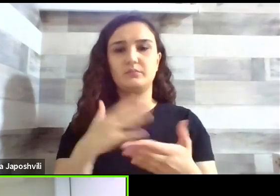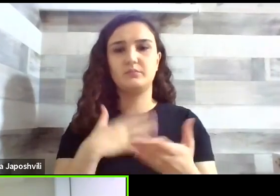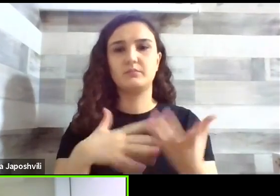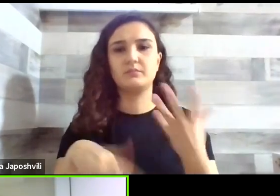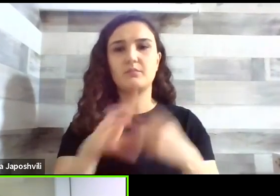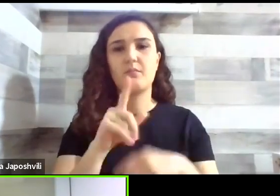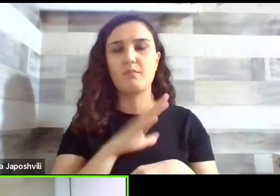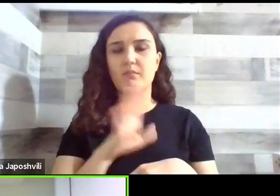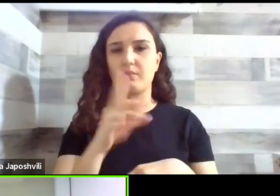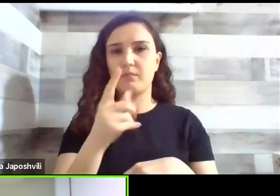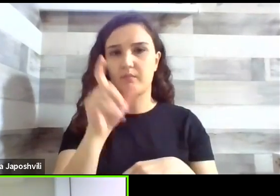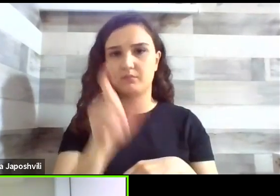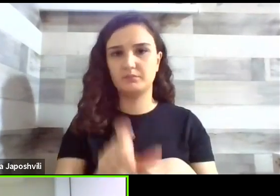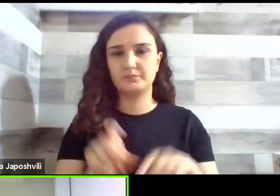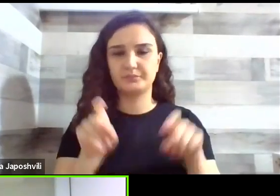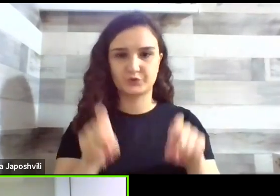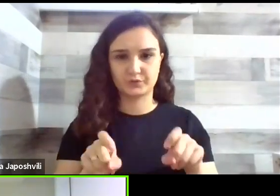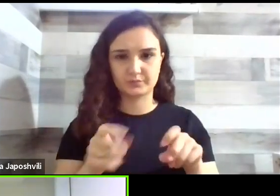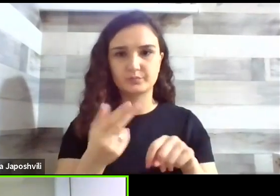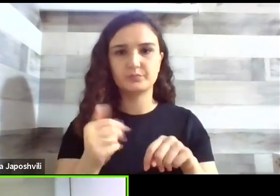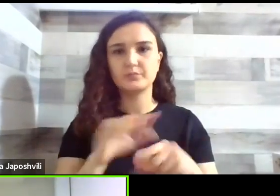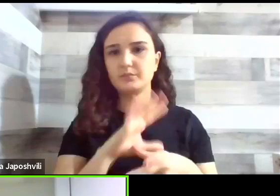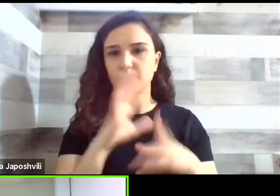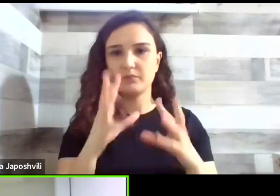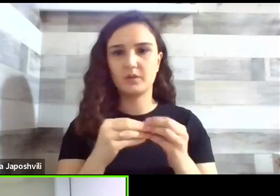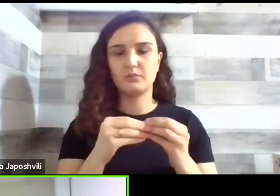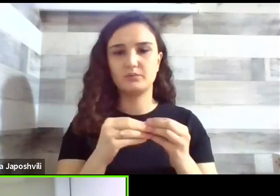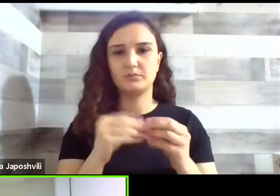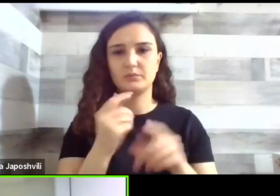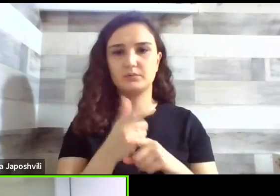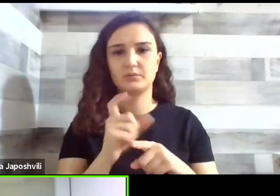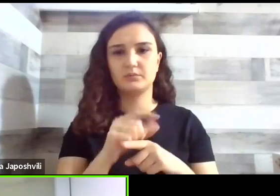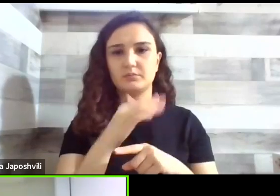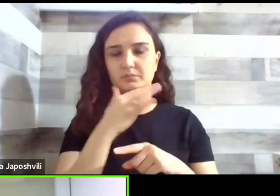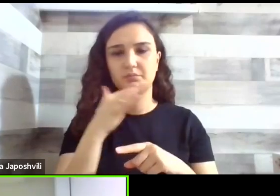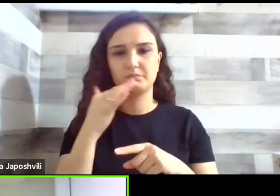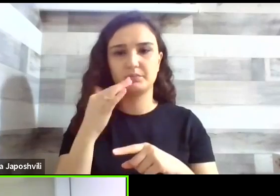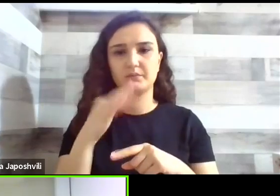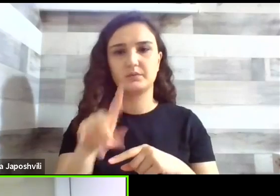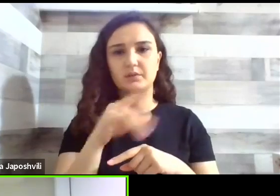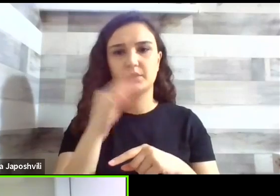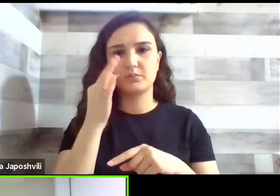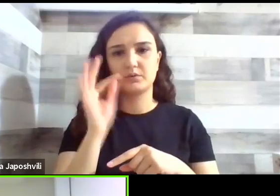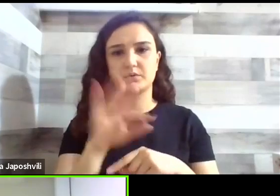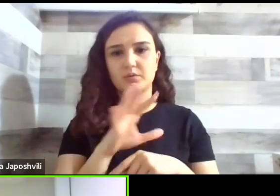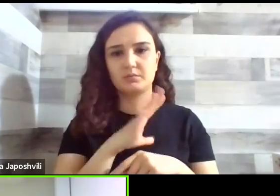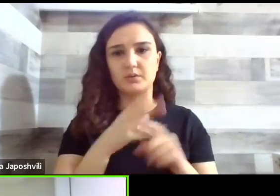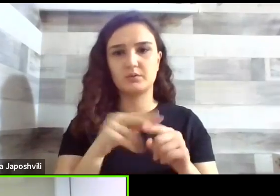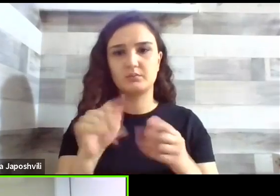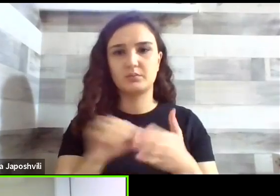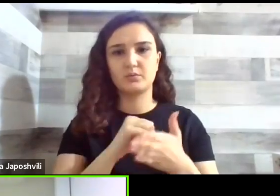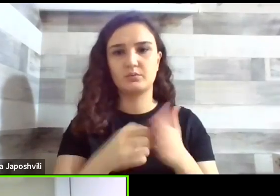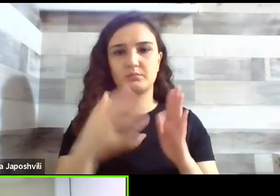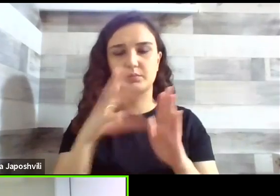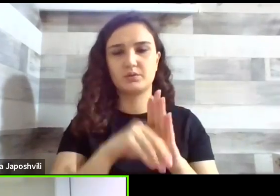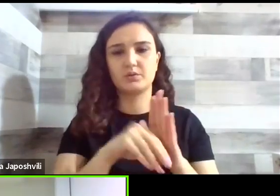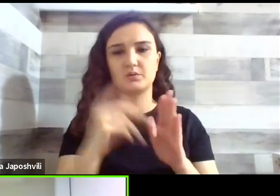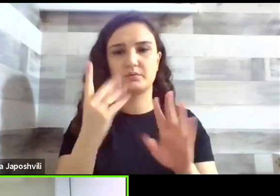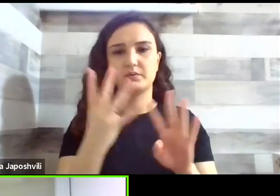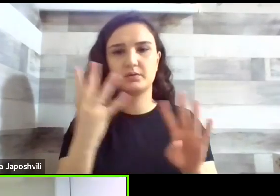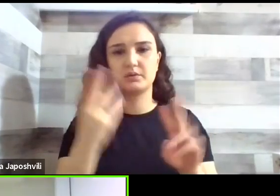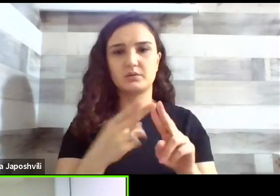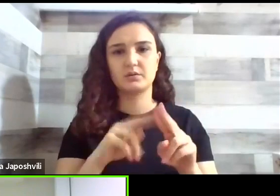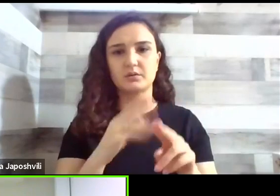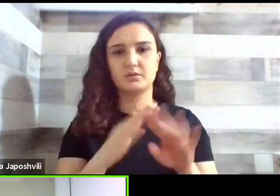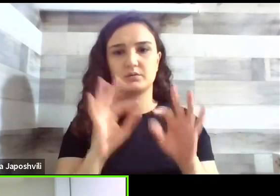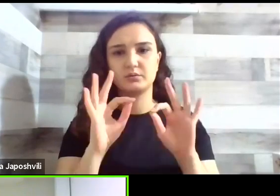რომ ერთი ადამიანი ვიჯექი, რა თქმა უნდა, აბსოლუტურად ძალიან ბევრი გამოცდილება ისახა ამ დოკუმენტში. პირველ რიგში ეს არის